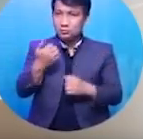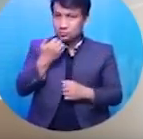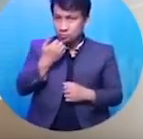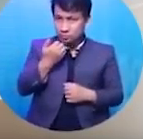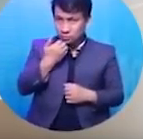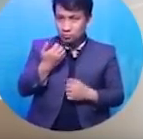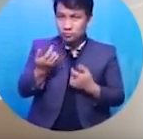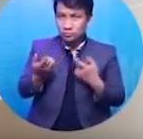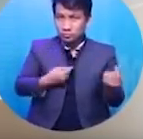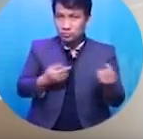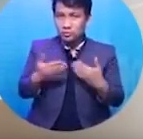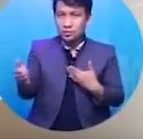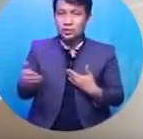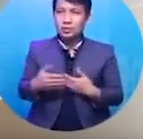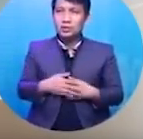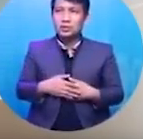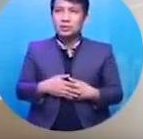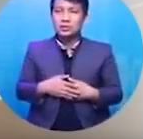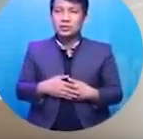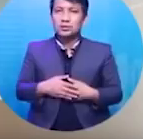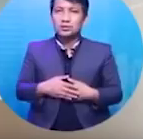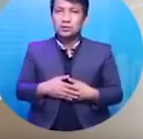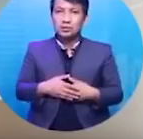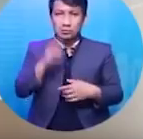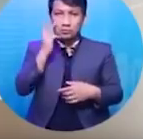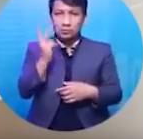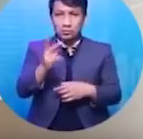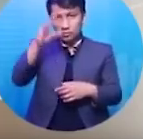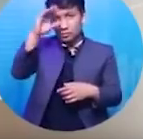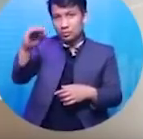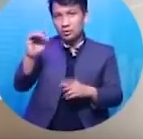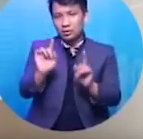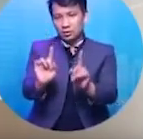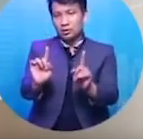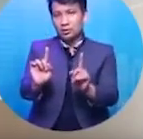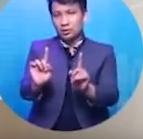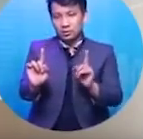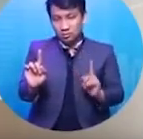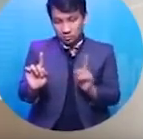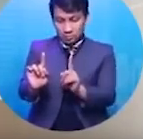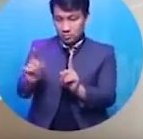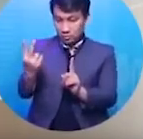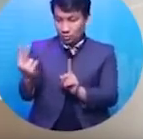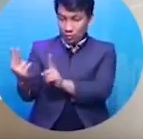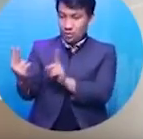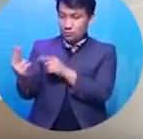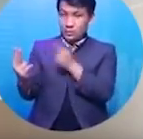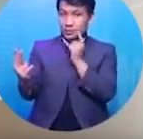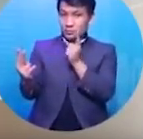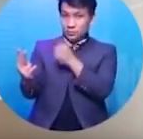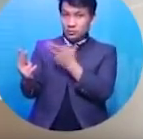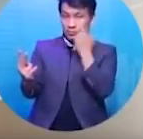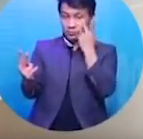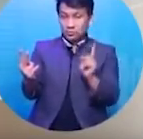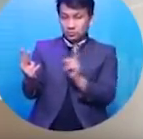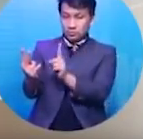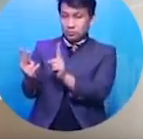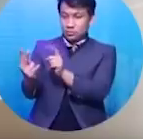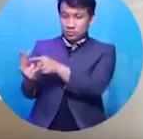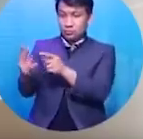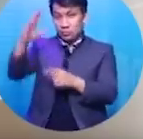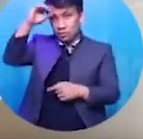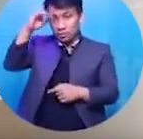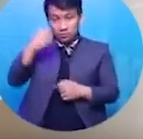kanilang relasyon, tapos nakita ng mister ni babae, ang tendency is mahiya si